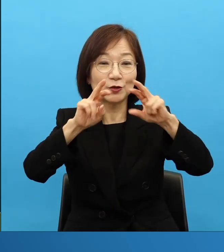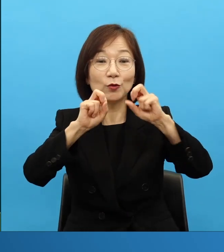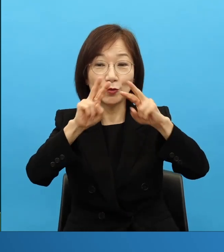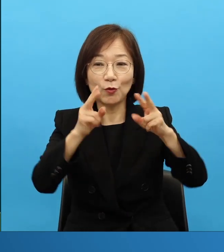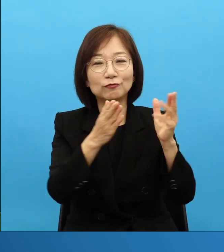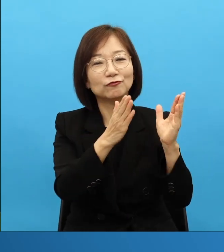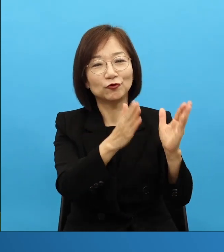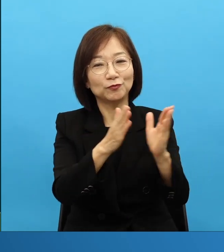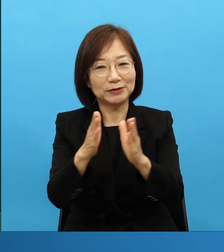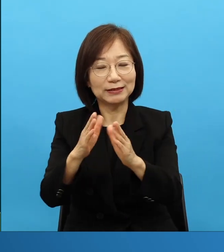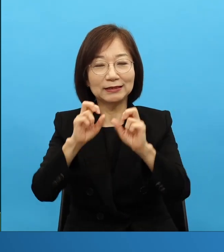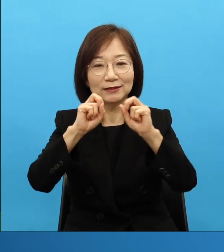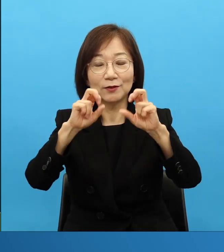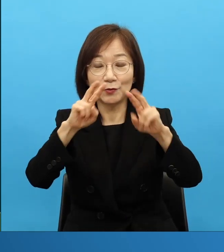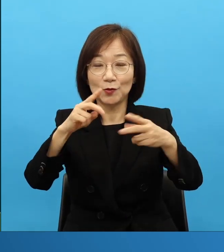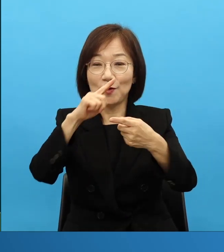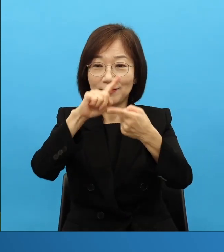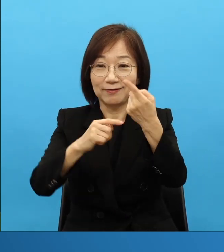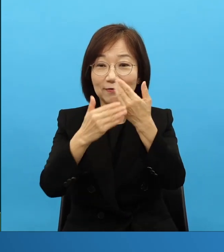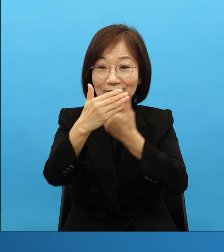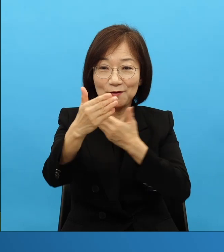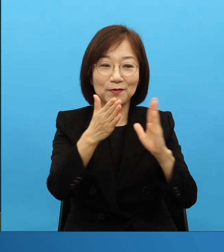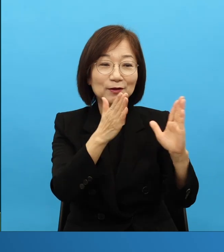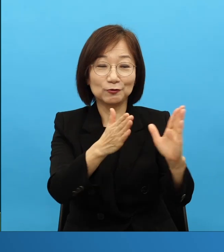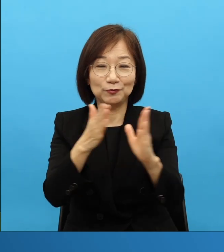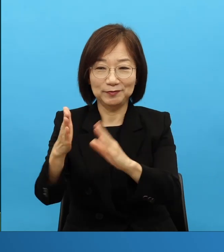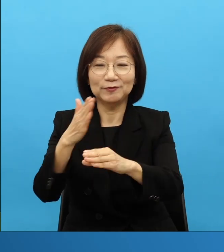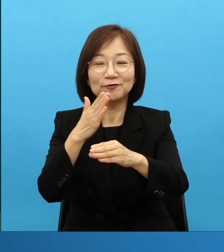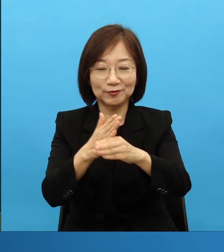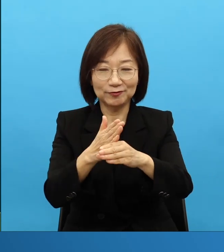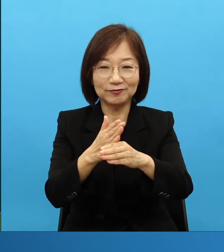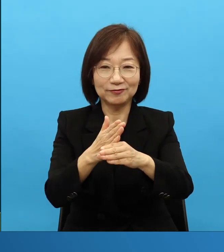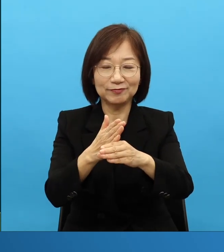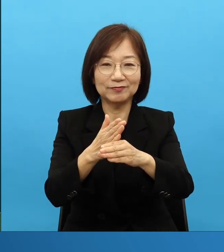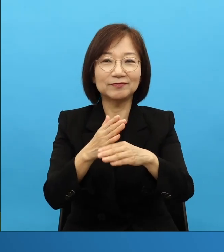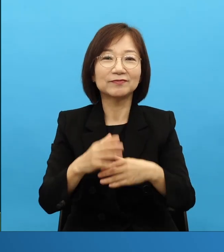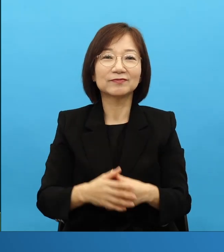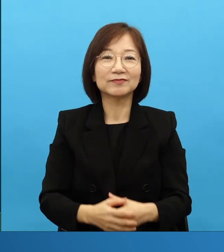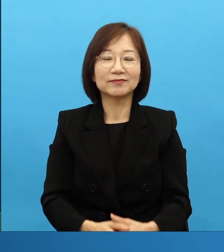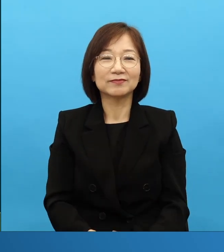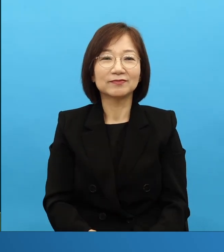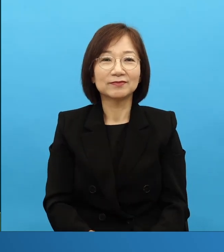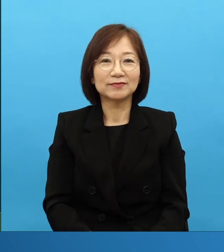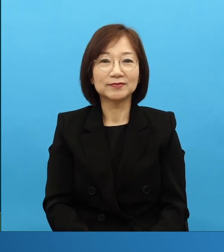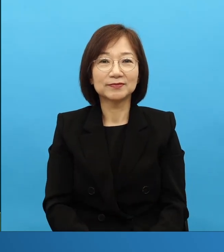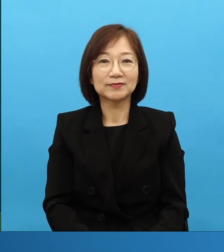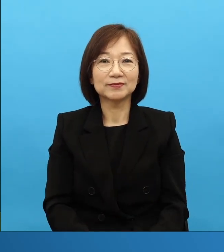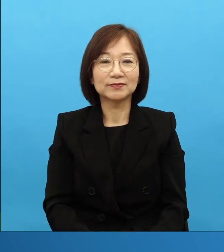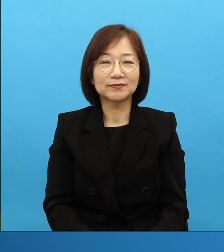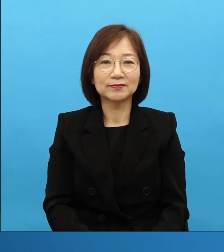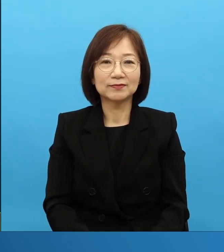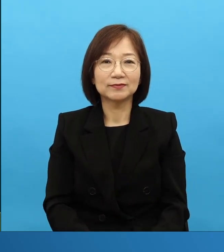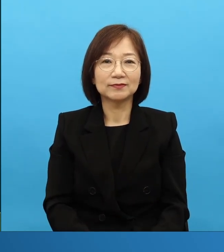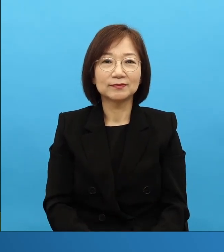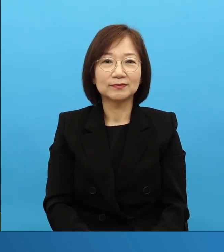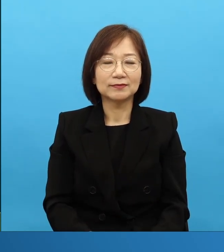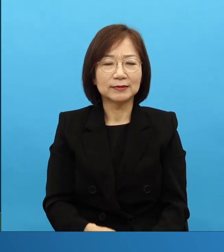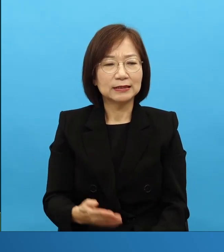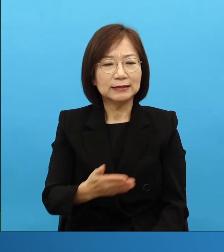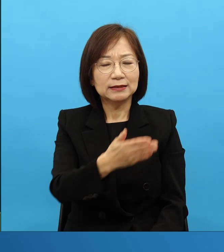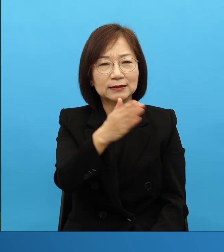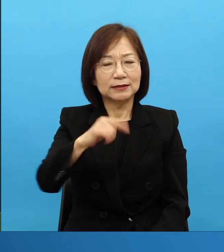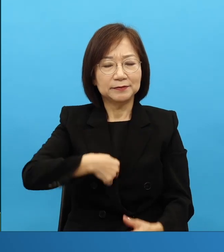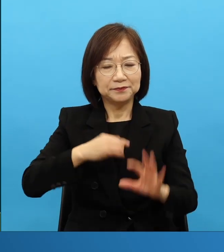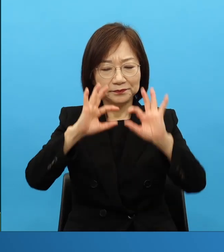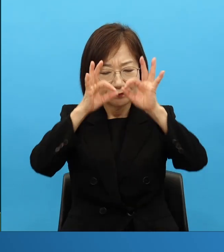missions convention. 자, 그렇다면 양심상 나와 선교는 뭐냐? 한 번은